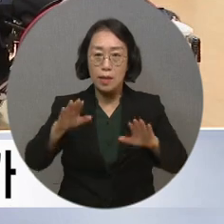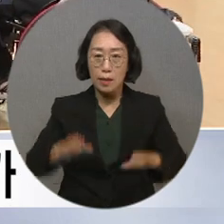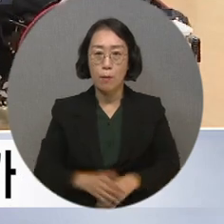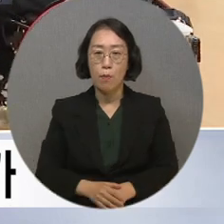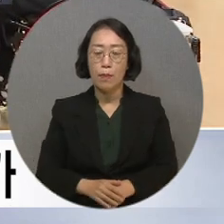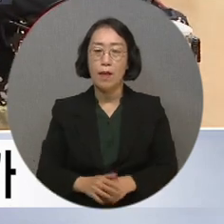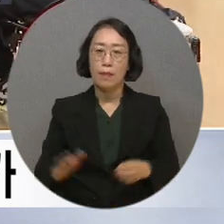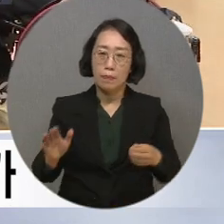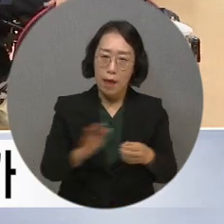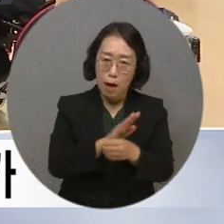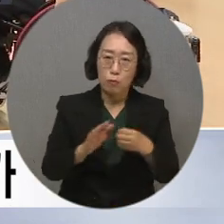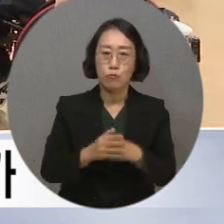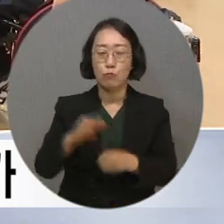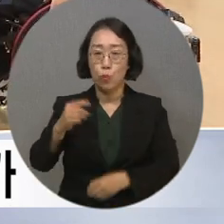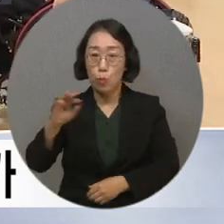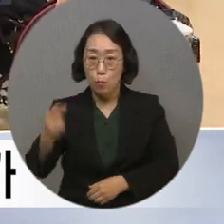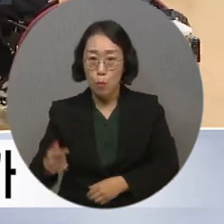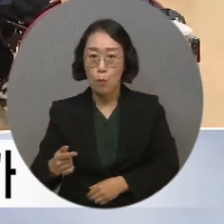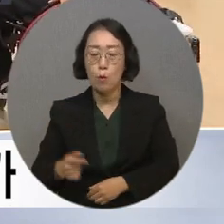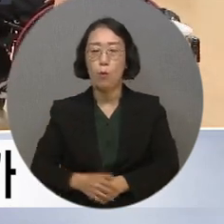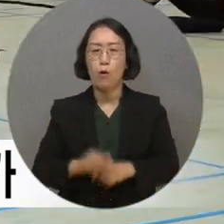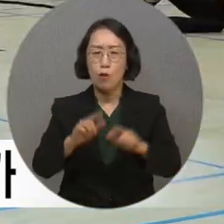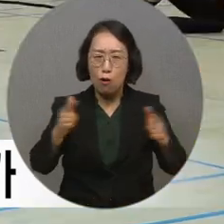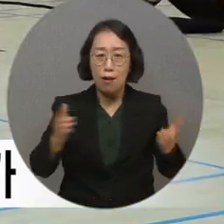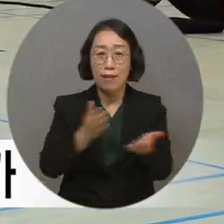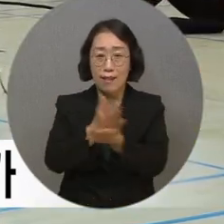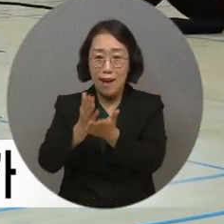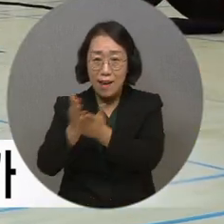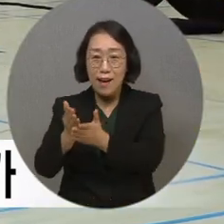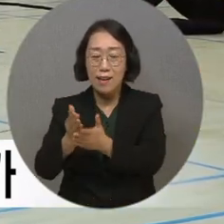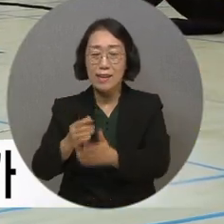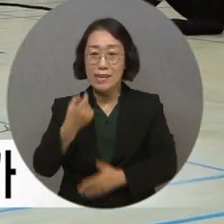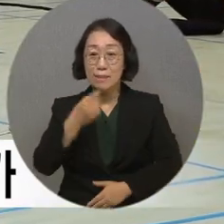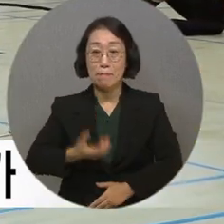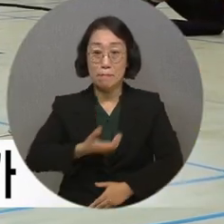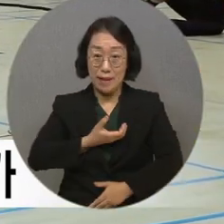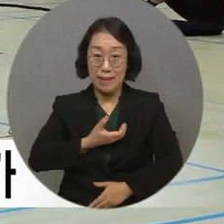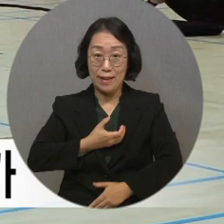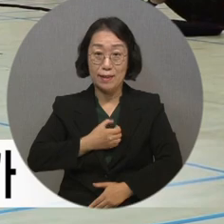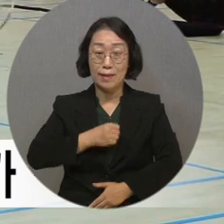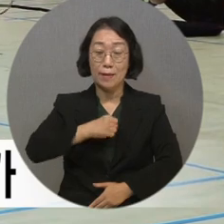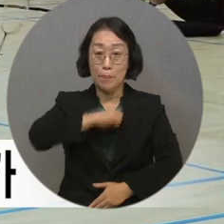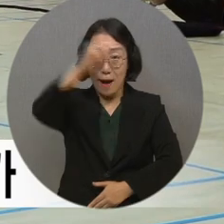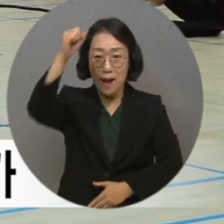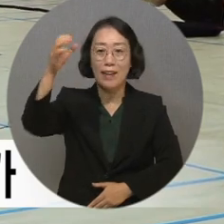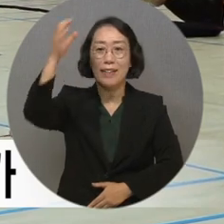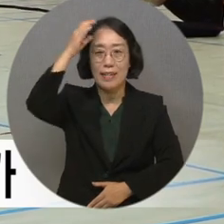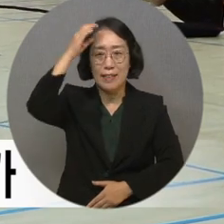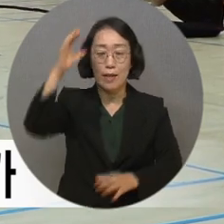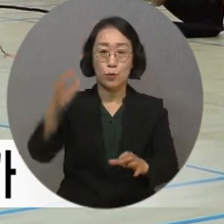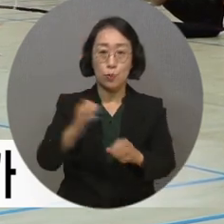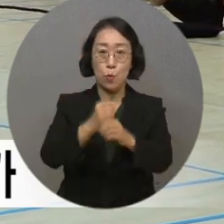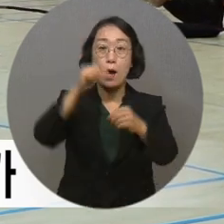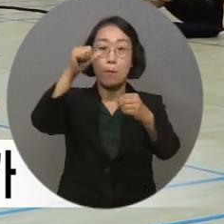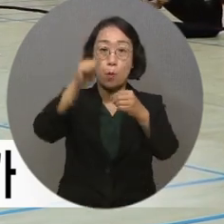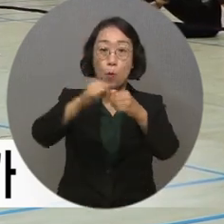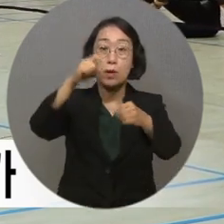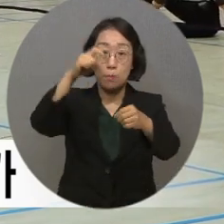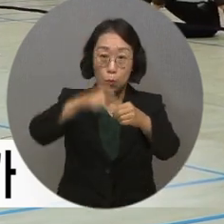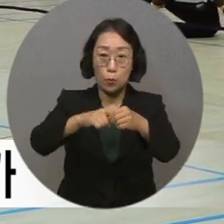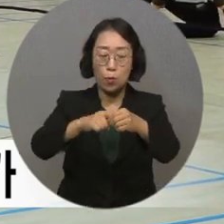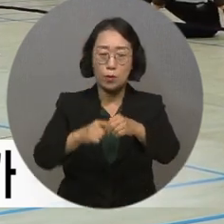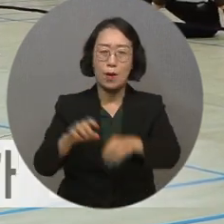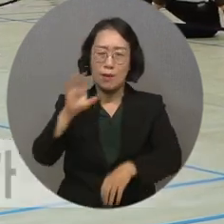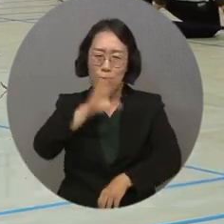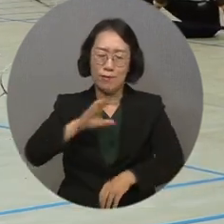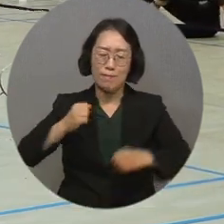탁구, 배드민턴, 론볼, 볼링 등 종목에 금메달을 기대하고 있으며 종합 5위를 목표로 그동안 갈고 닦은